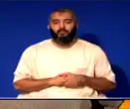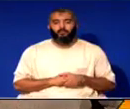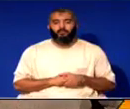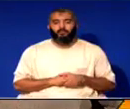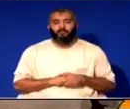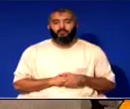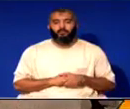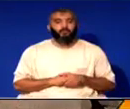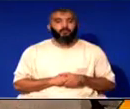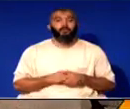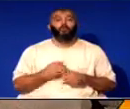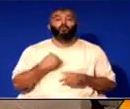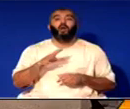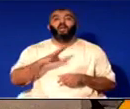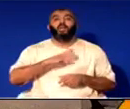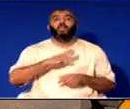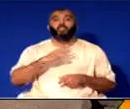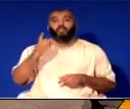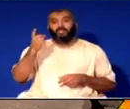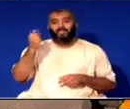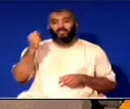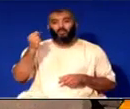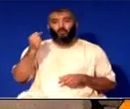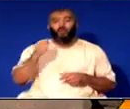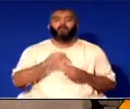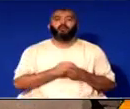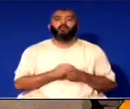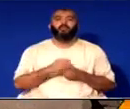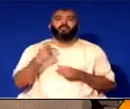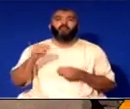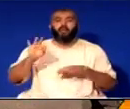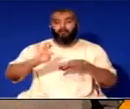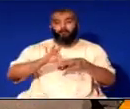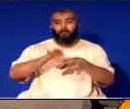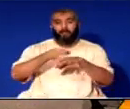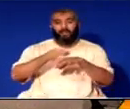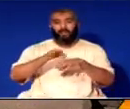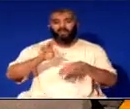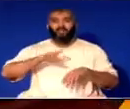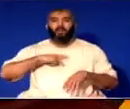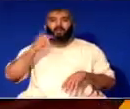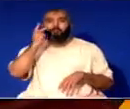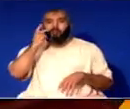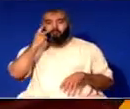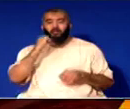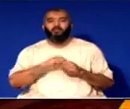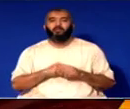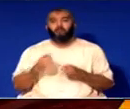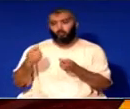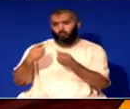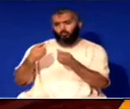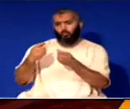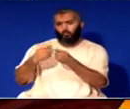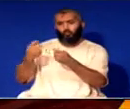عندي سوارد نتاع مرت بيضة خلاتهم لي نخدم بيهم، كانت حية ومن بعد